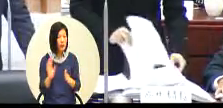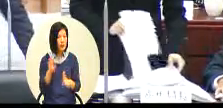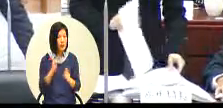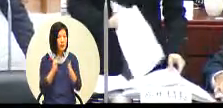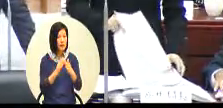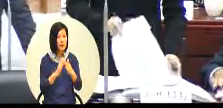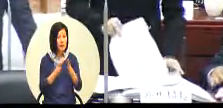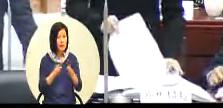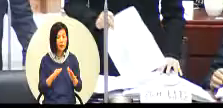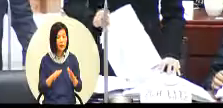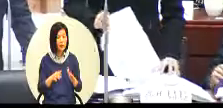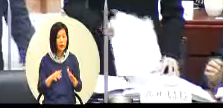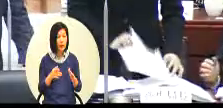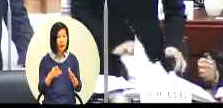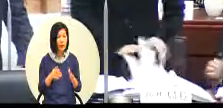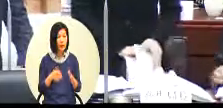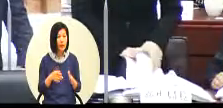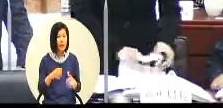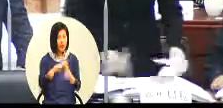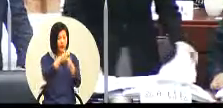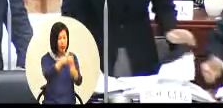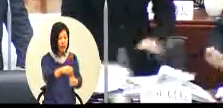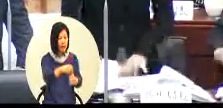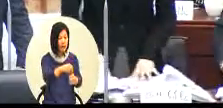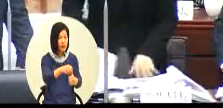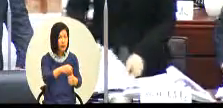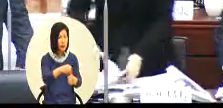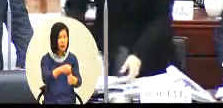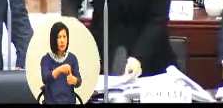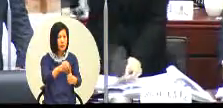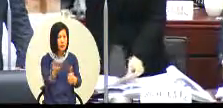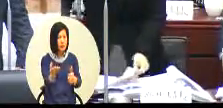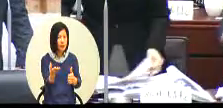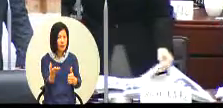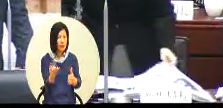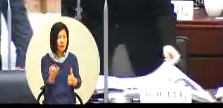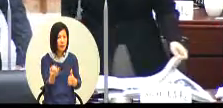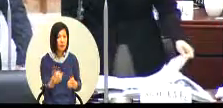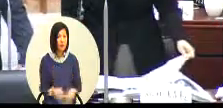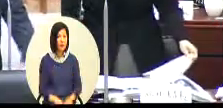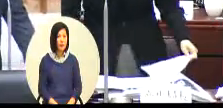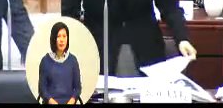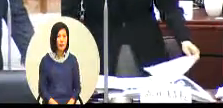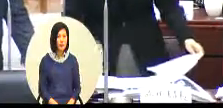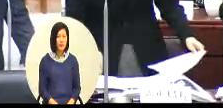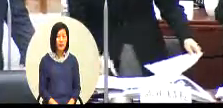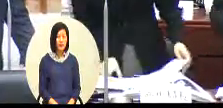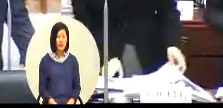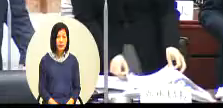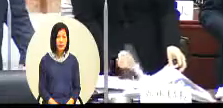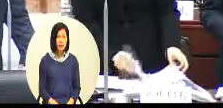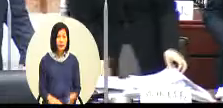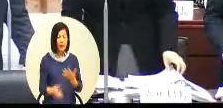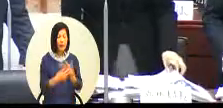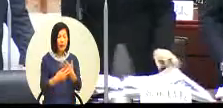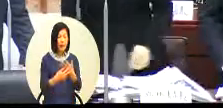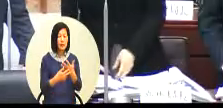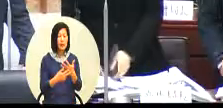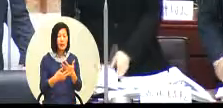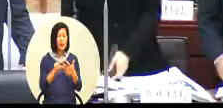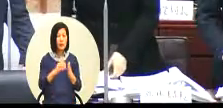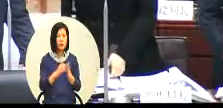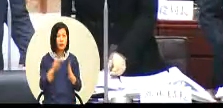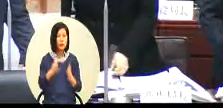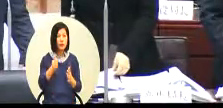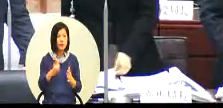有安置了多少？ 护理之家，等一下，我这边数字有。 我们卫生局局长表达。 护